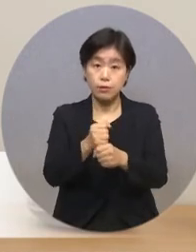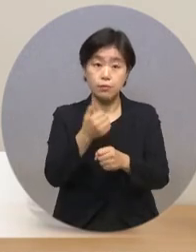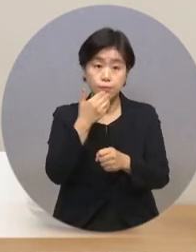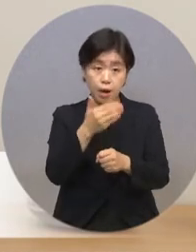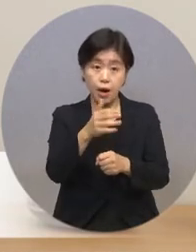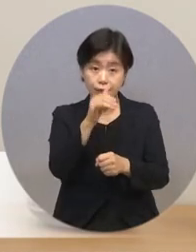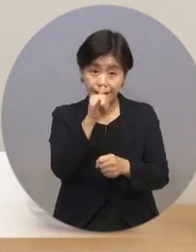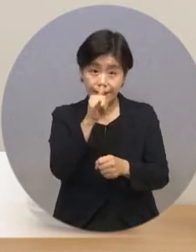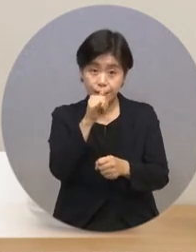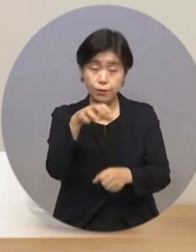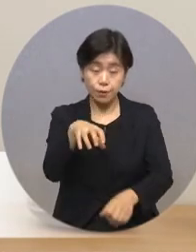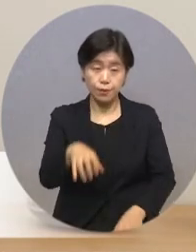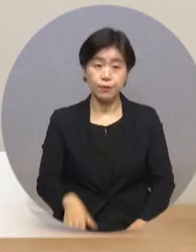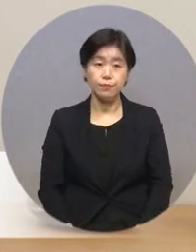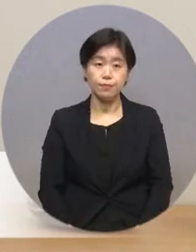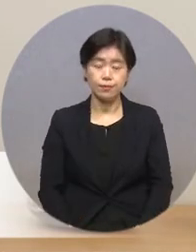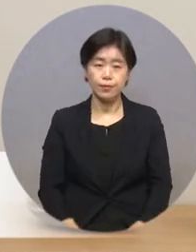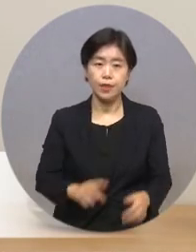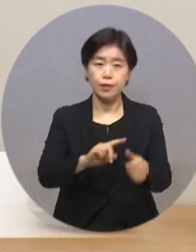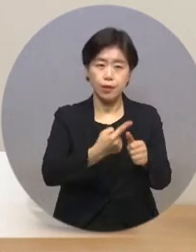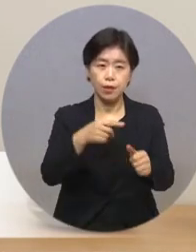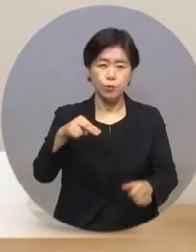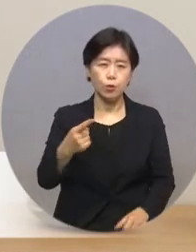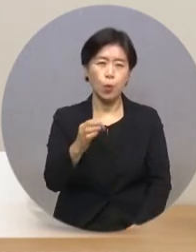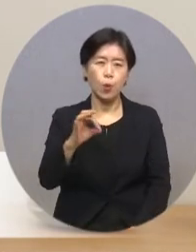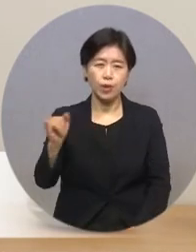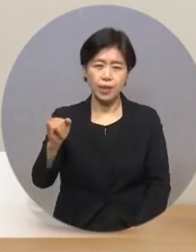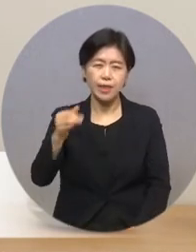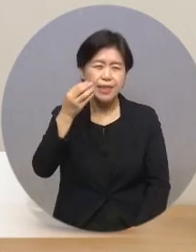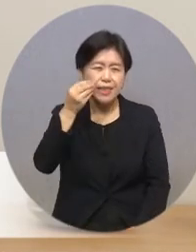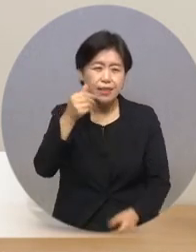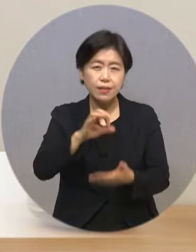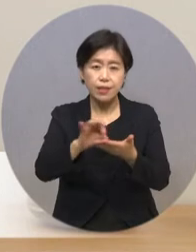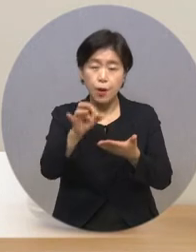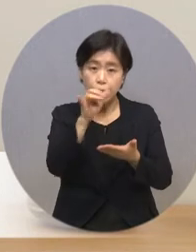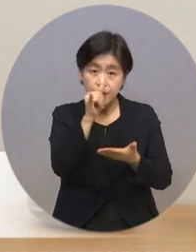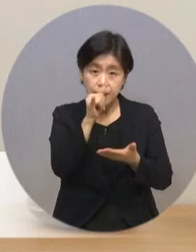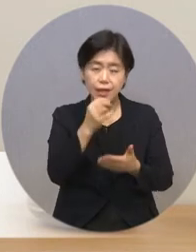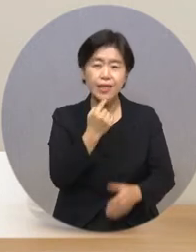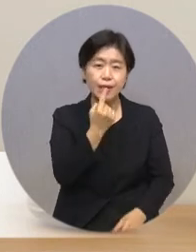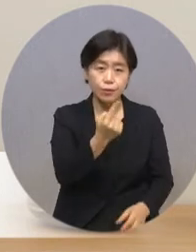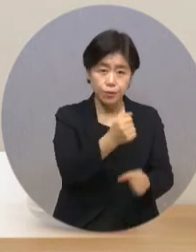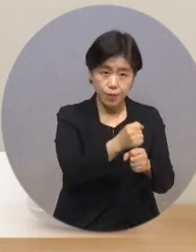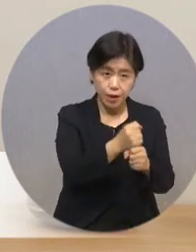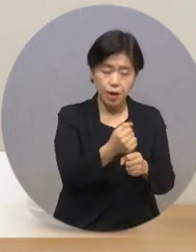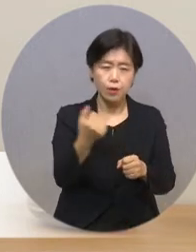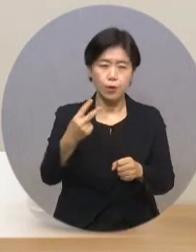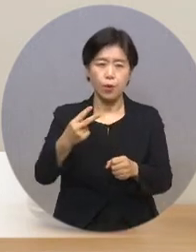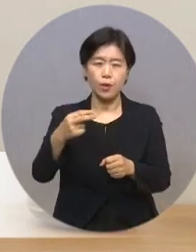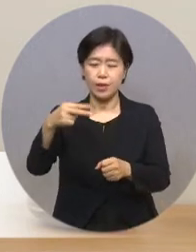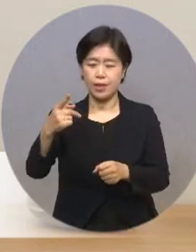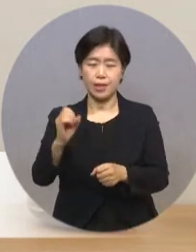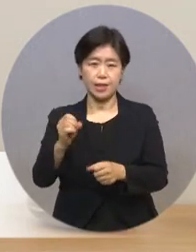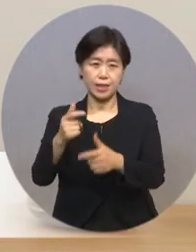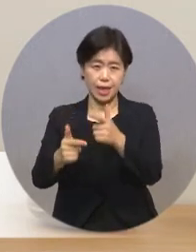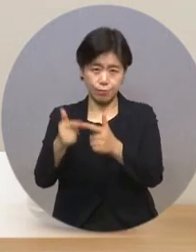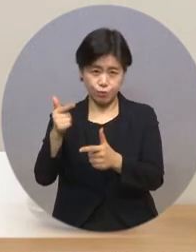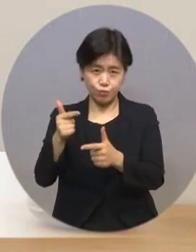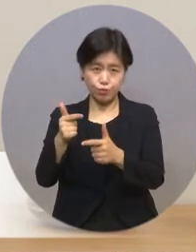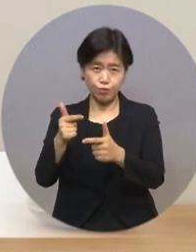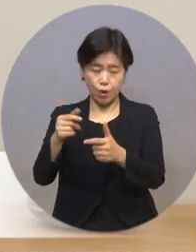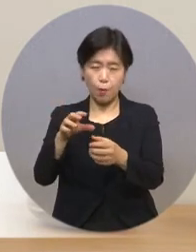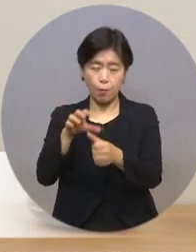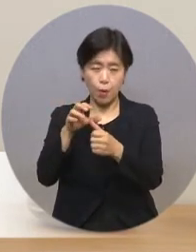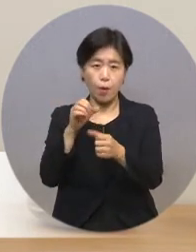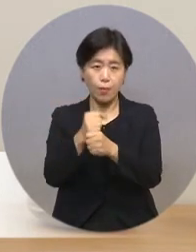그런 공방입니다. 천연 소이왁스를 사용해서 만드는 양초 공예와 등나무를 엮어서 만드는 다양한 라탄 공예, 그리고